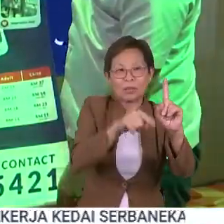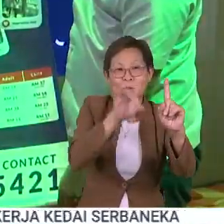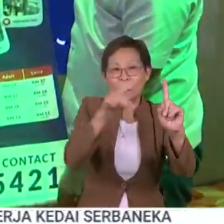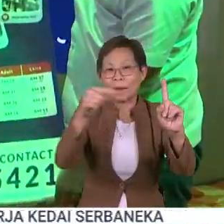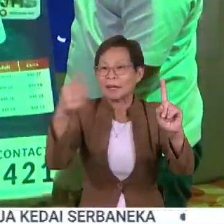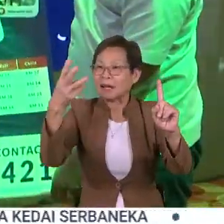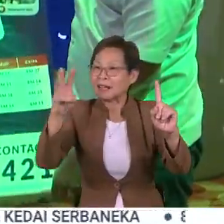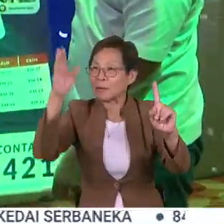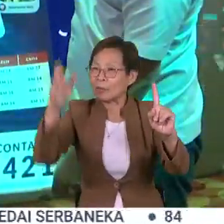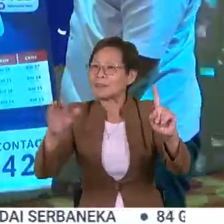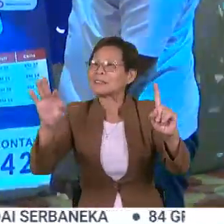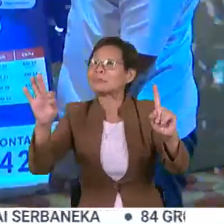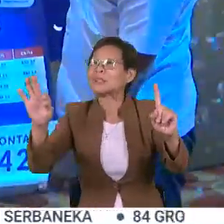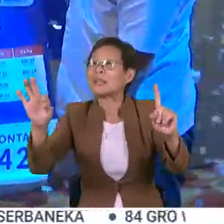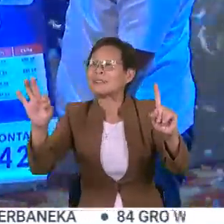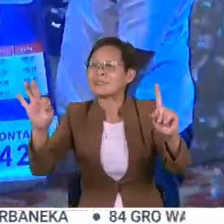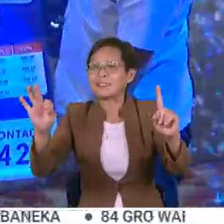hingga 16 September